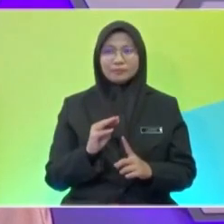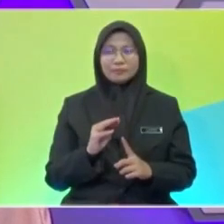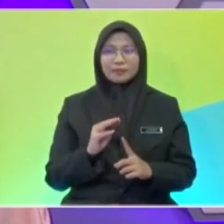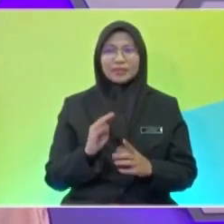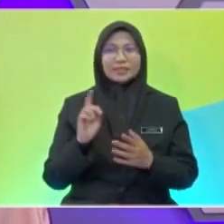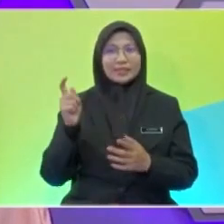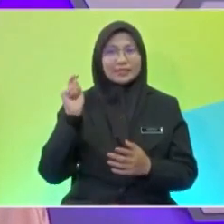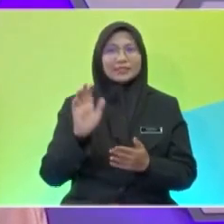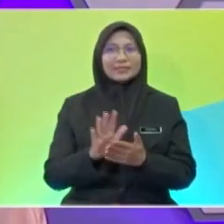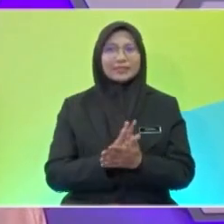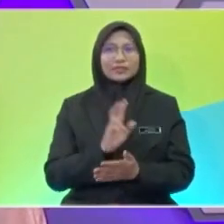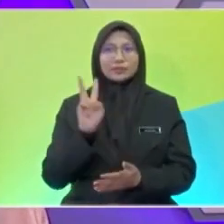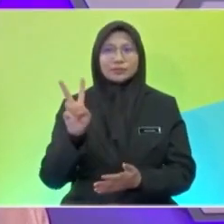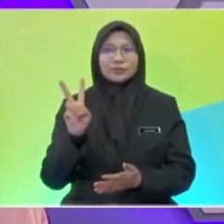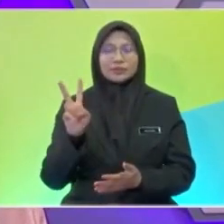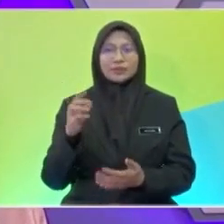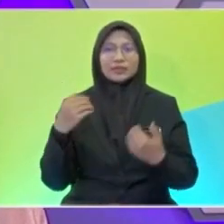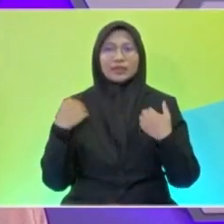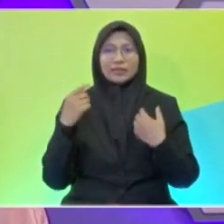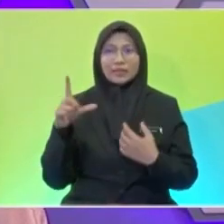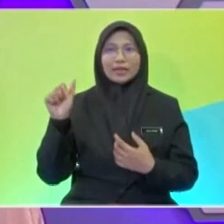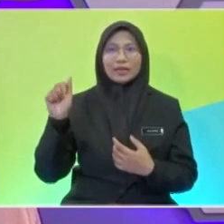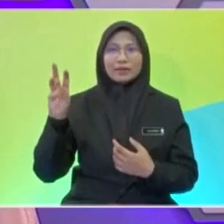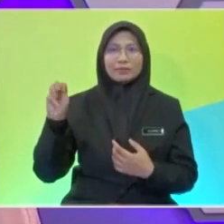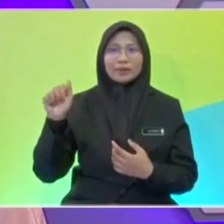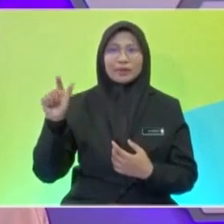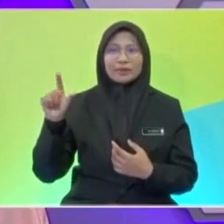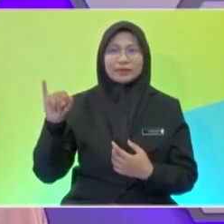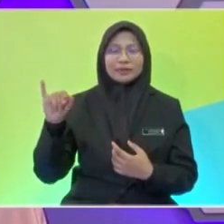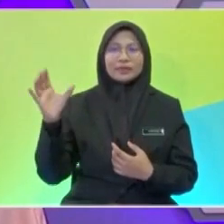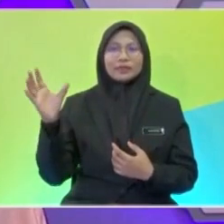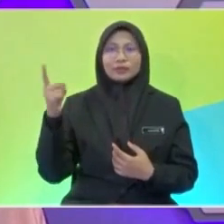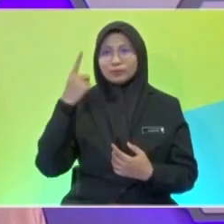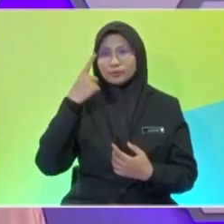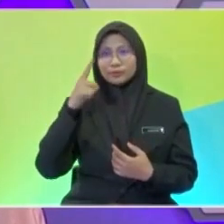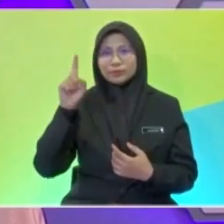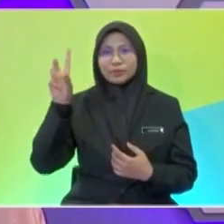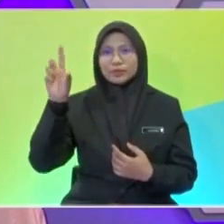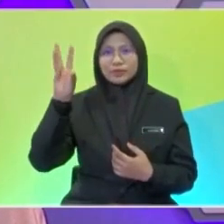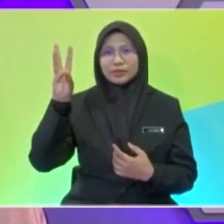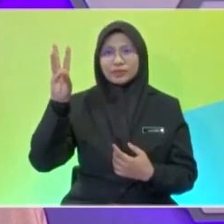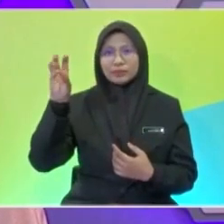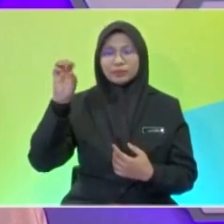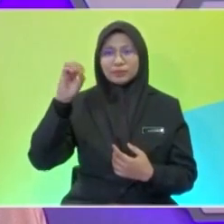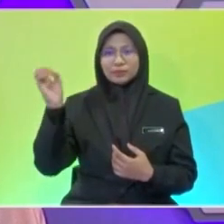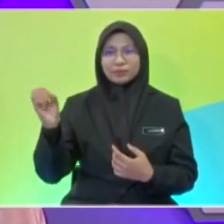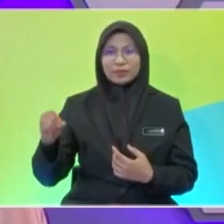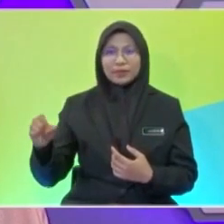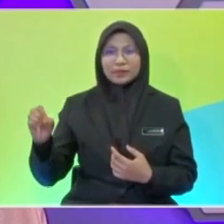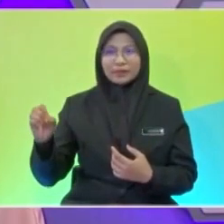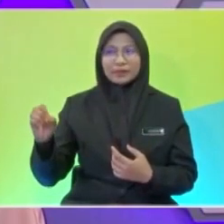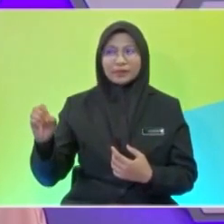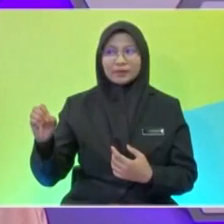Duo yaitu amanik kerja khusus ialah sebanyak 60 marker nah jadi itu merupakan satu strategi untuk